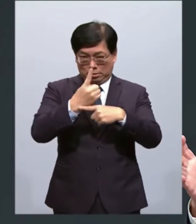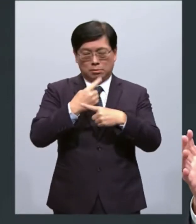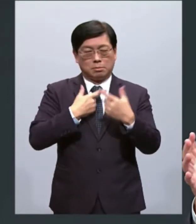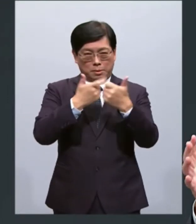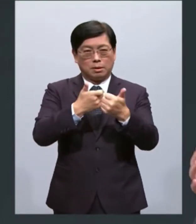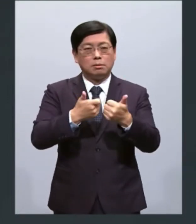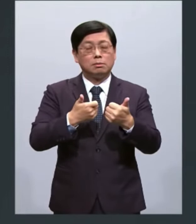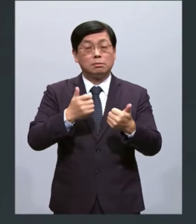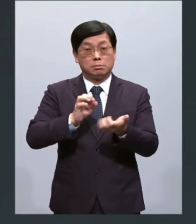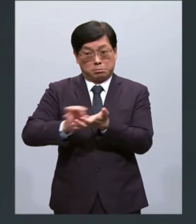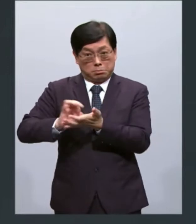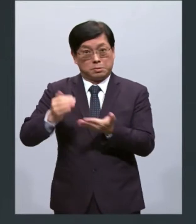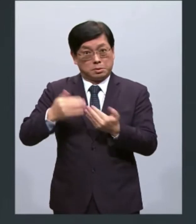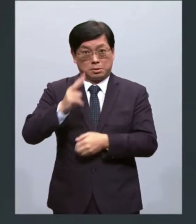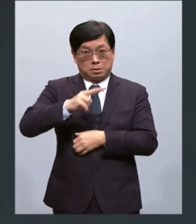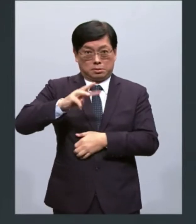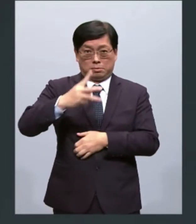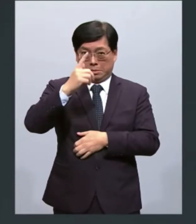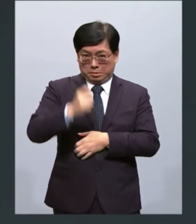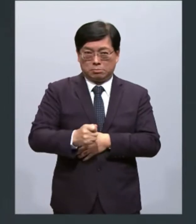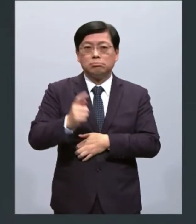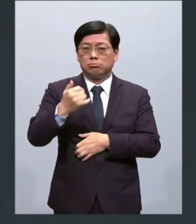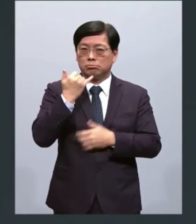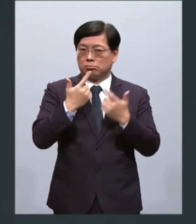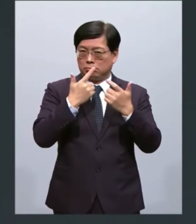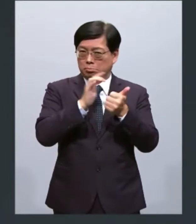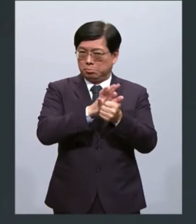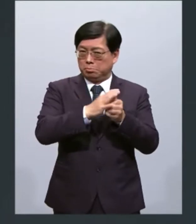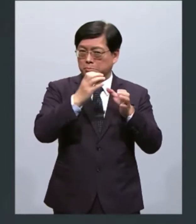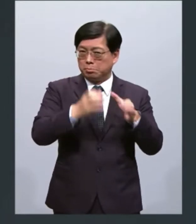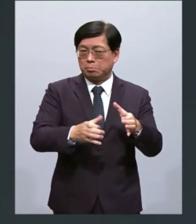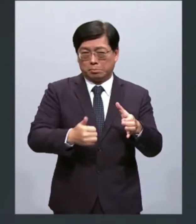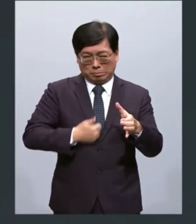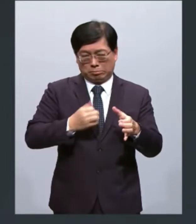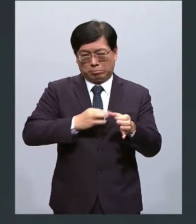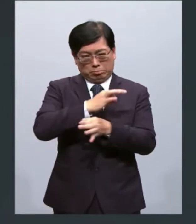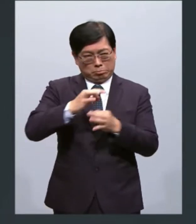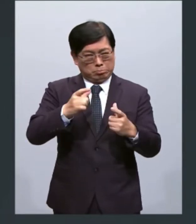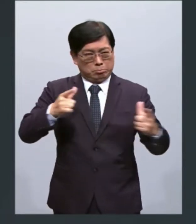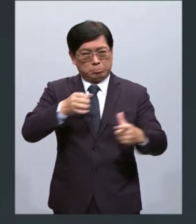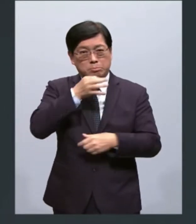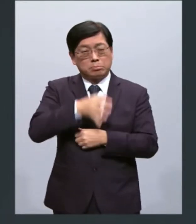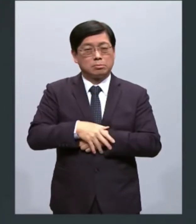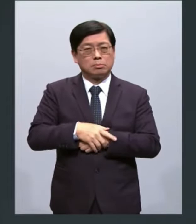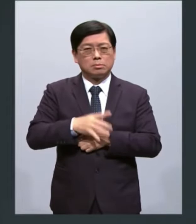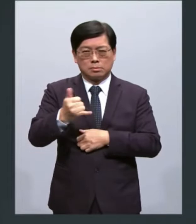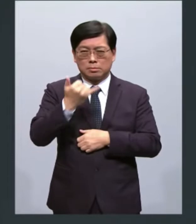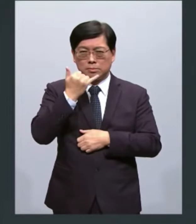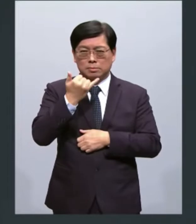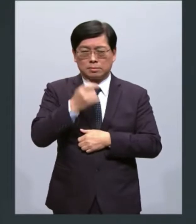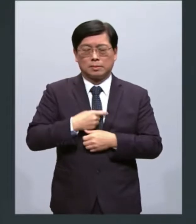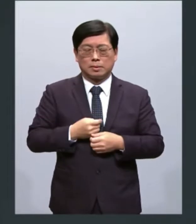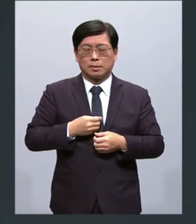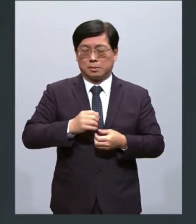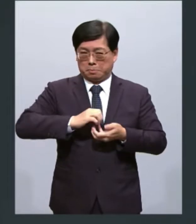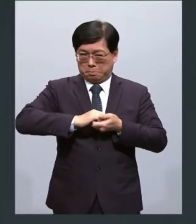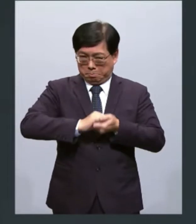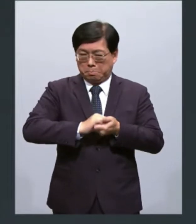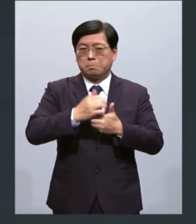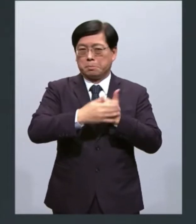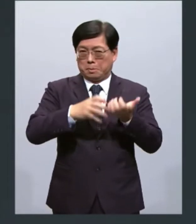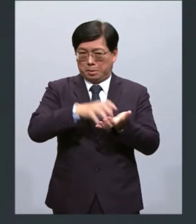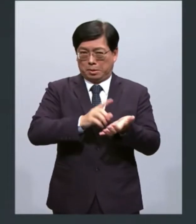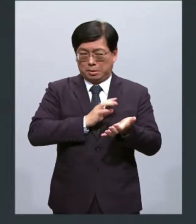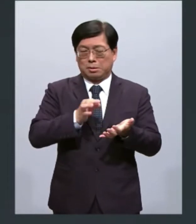个支出要达到2300亿，才能够形成一个有效的经济规模，也才能够确保它裁员稳、服务